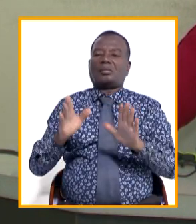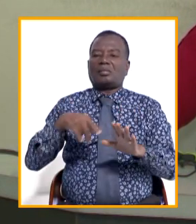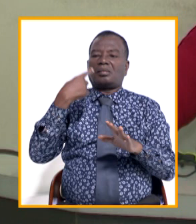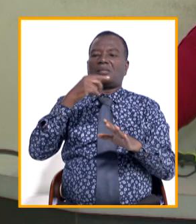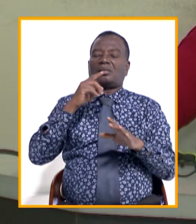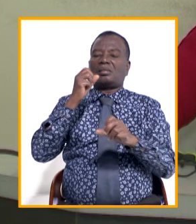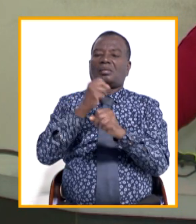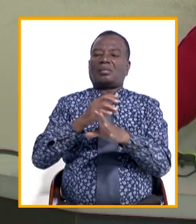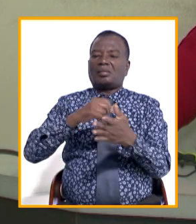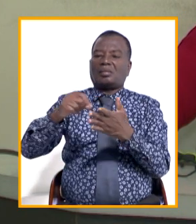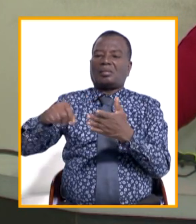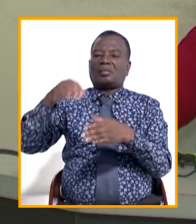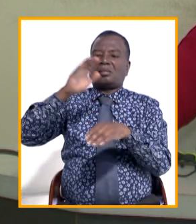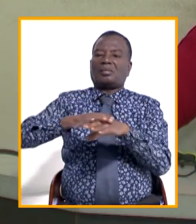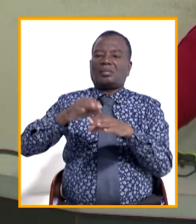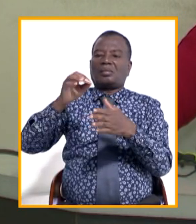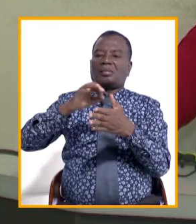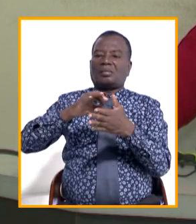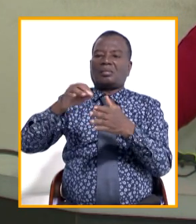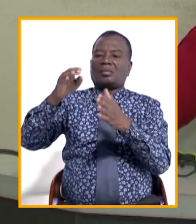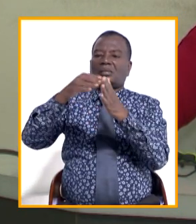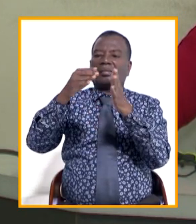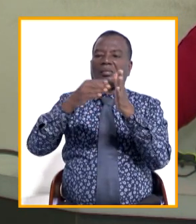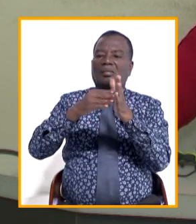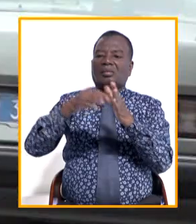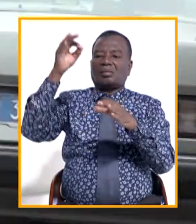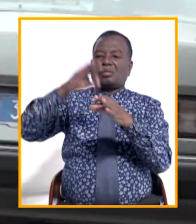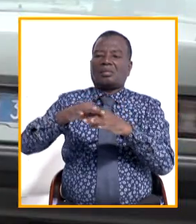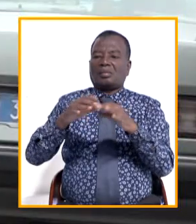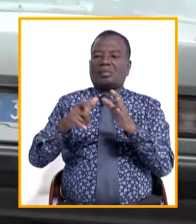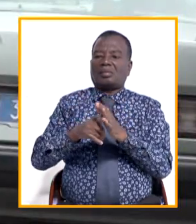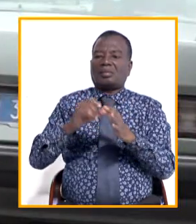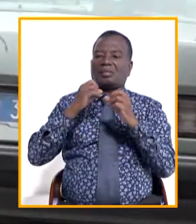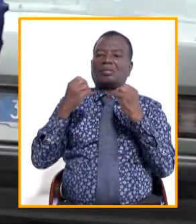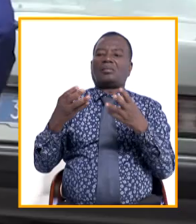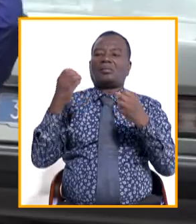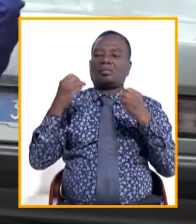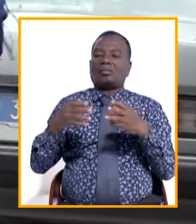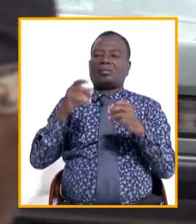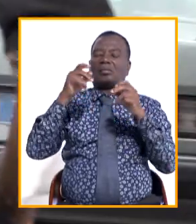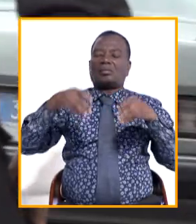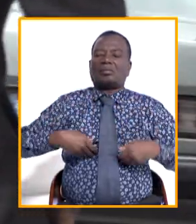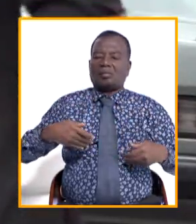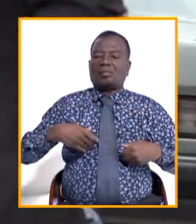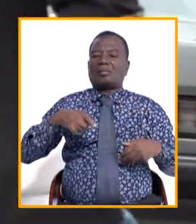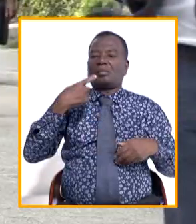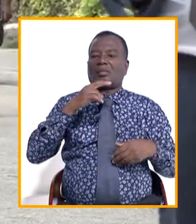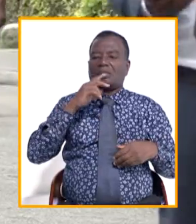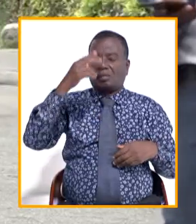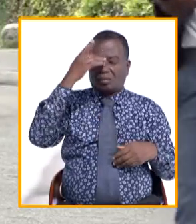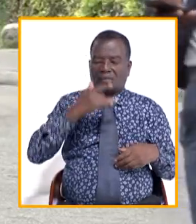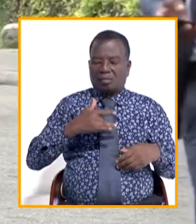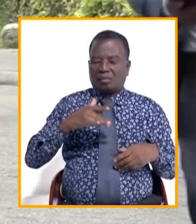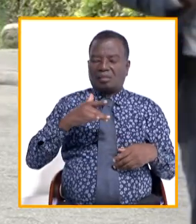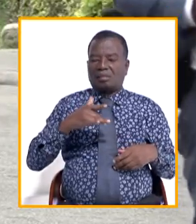sont déjà inscrits sur la liste électorale à se prêter à cette pratique. Ils sont nombreux, ces jeunes, qui, conscients